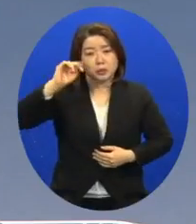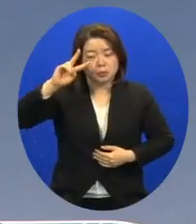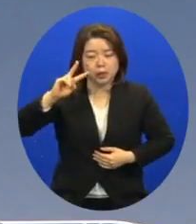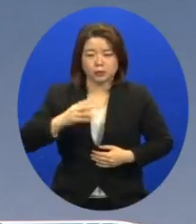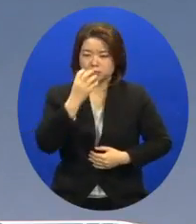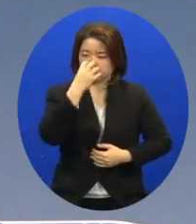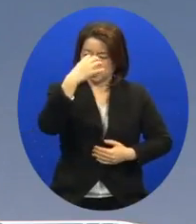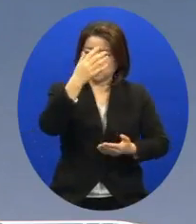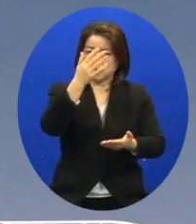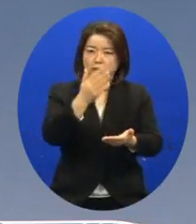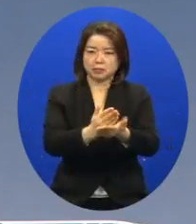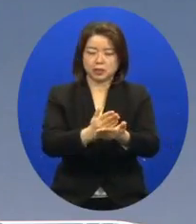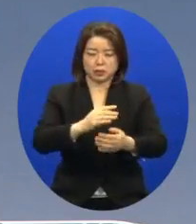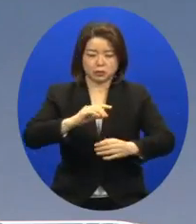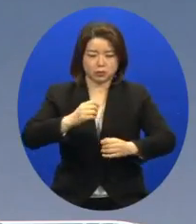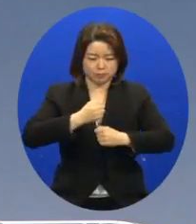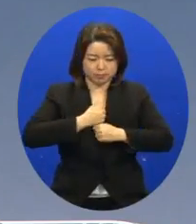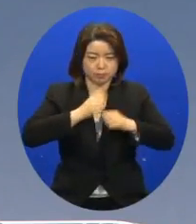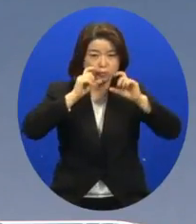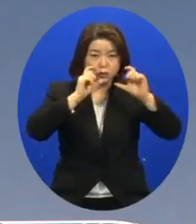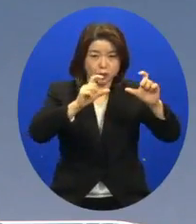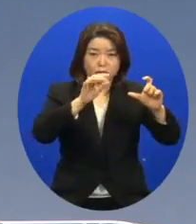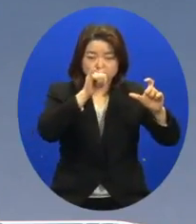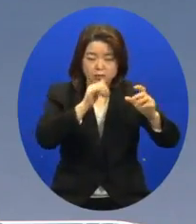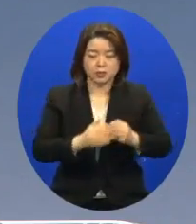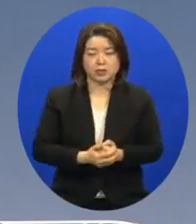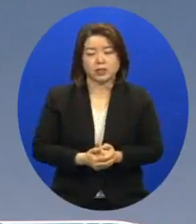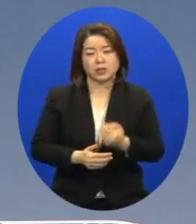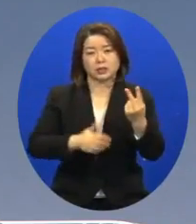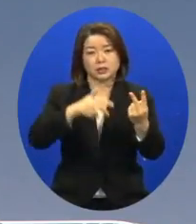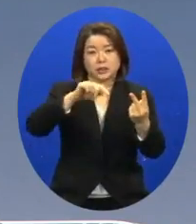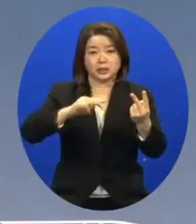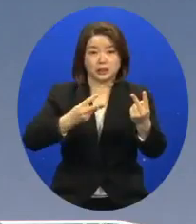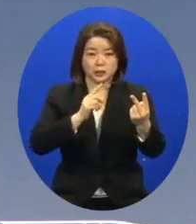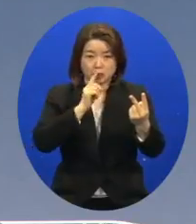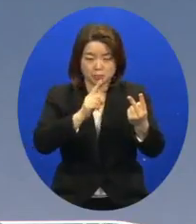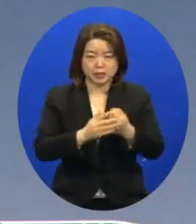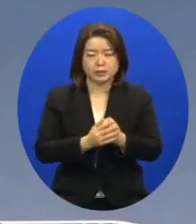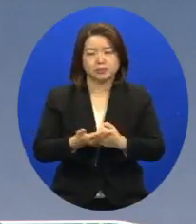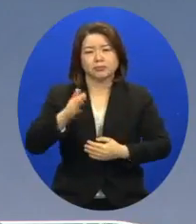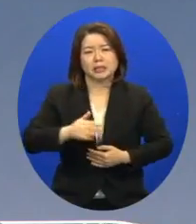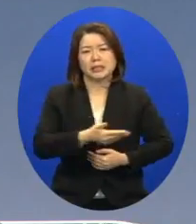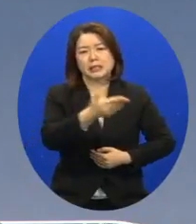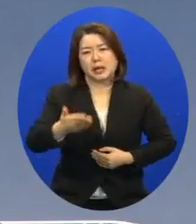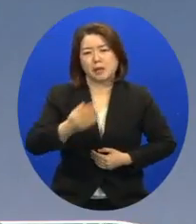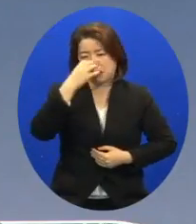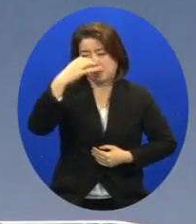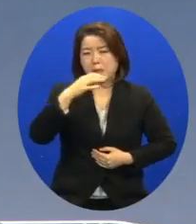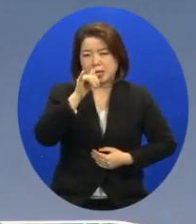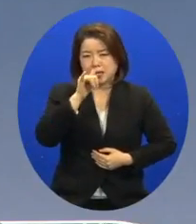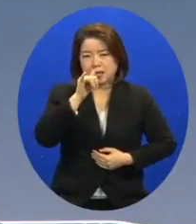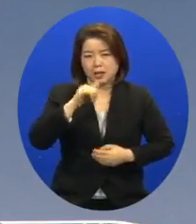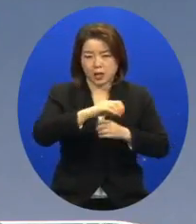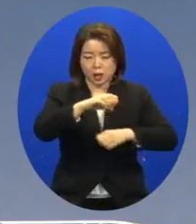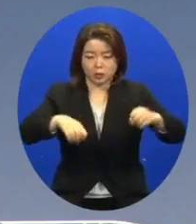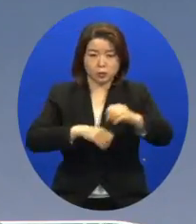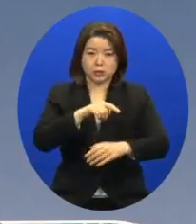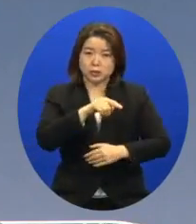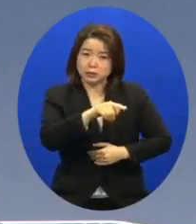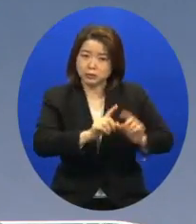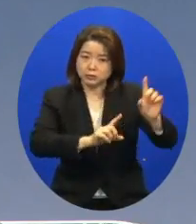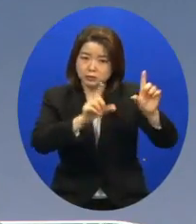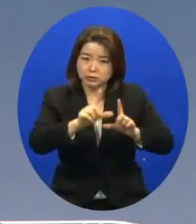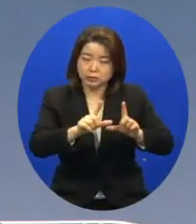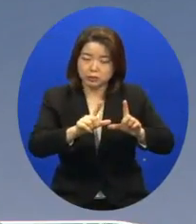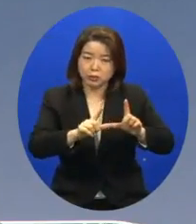경고합니다 2절 말씀에 그런데도 여러분은 교만 해져 있습니다 오히려 여러분은 그러한 현상을